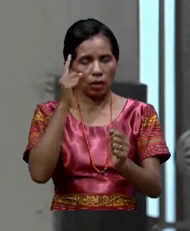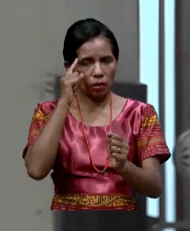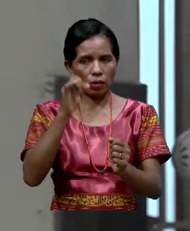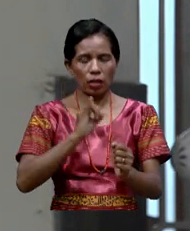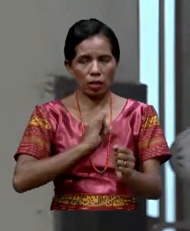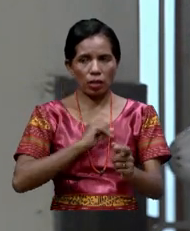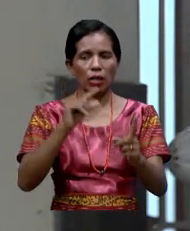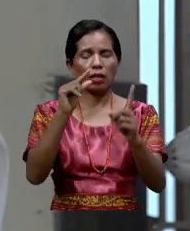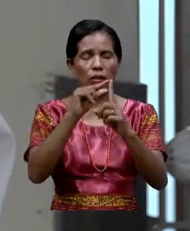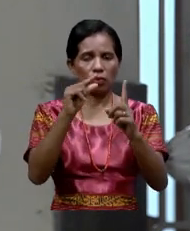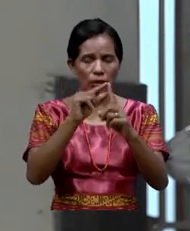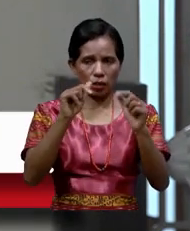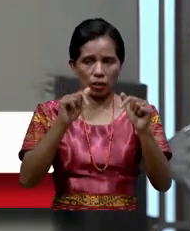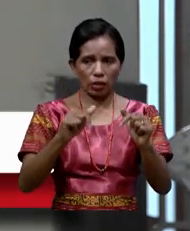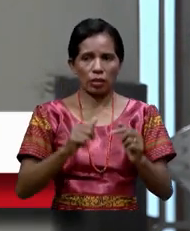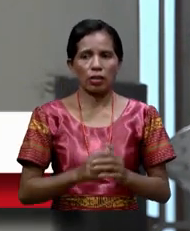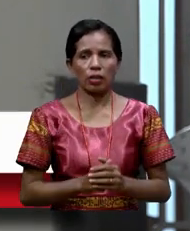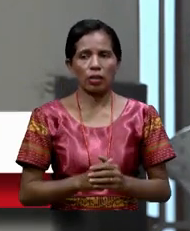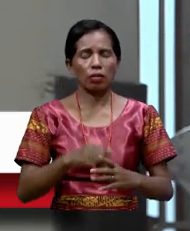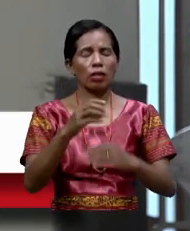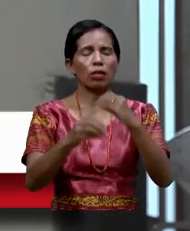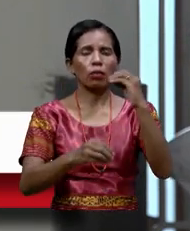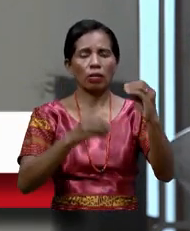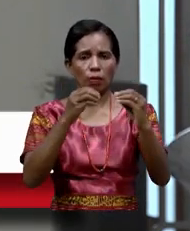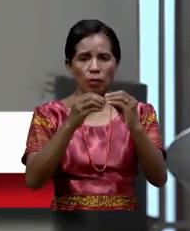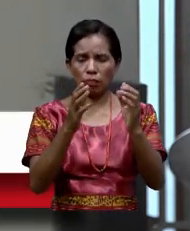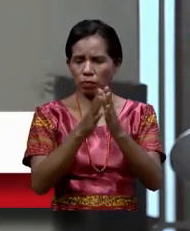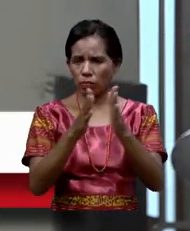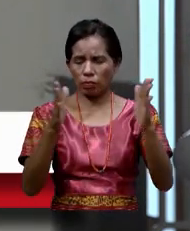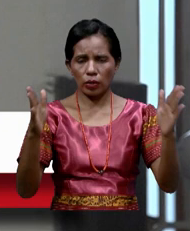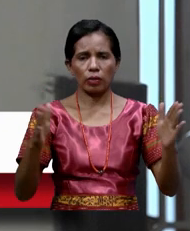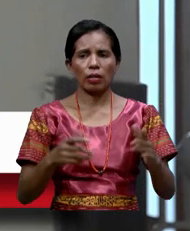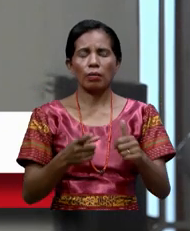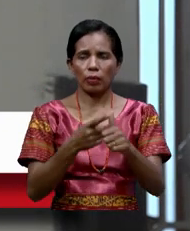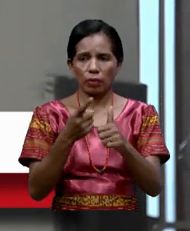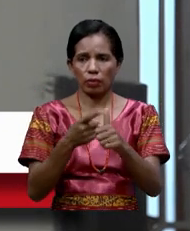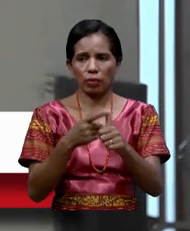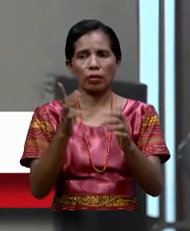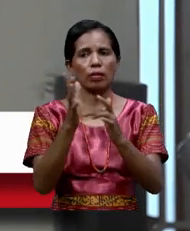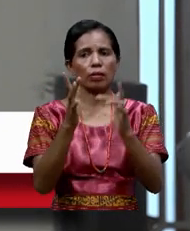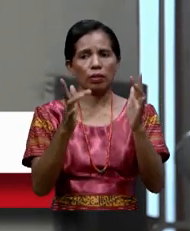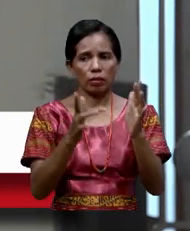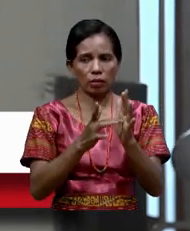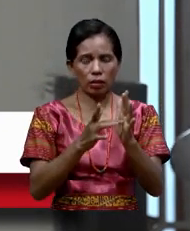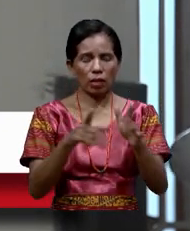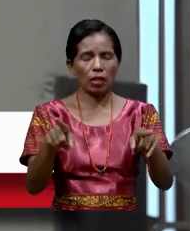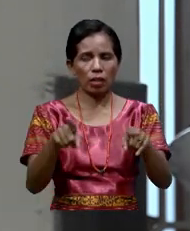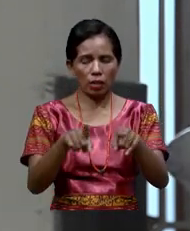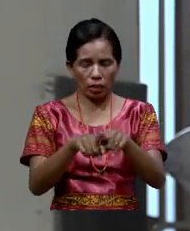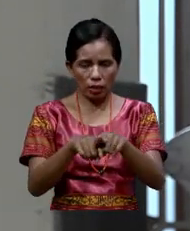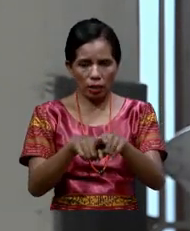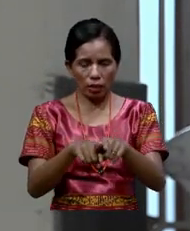Liakuan idane, iha significação do. Primeiro, Jesus com Knar Nailulik Nebe Nia